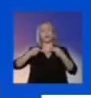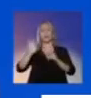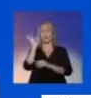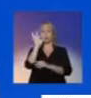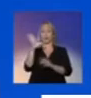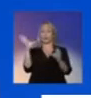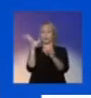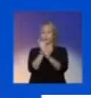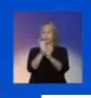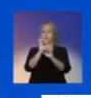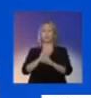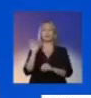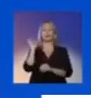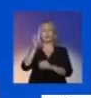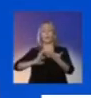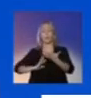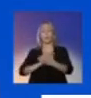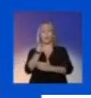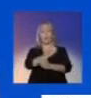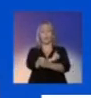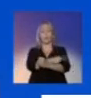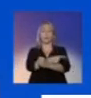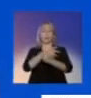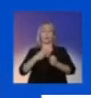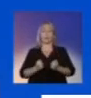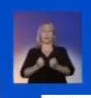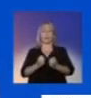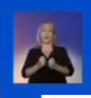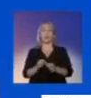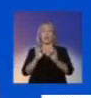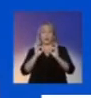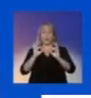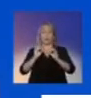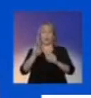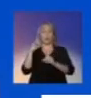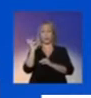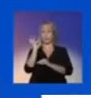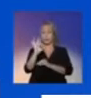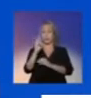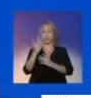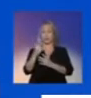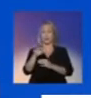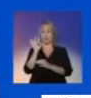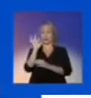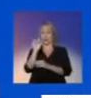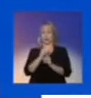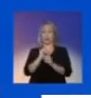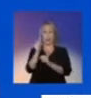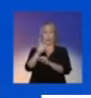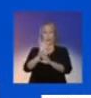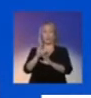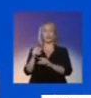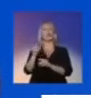το κομμάτι της ενέργειας είναι αυτό που θα ήθελαν στην ουσία να